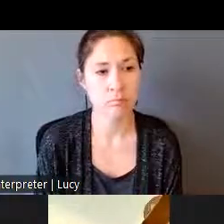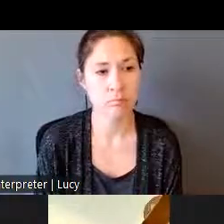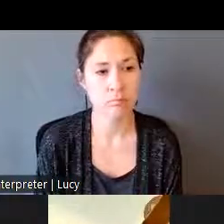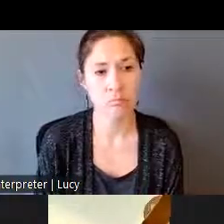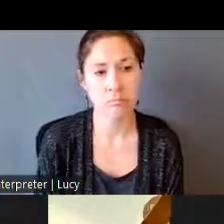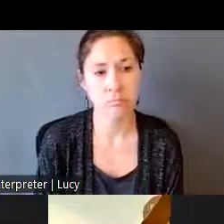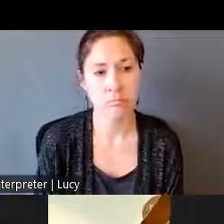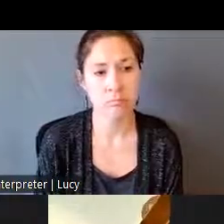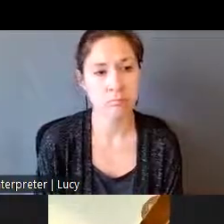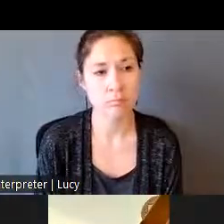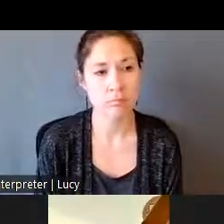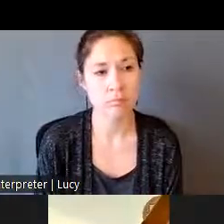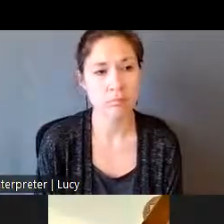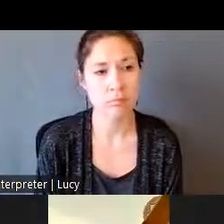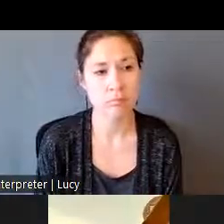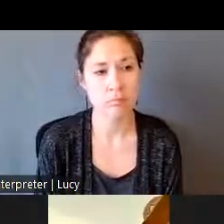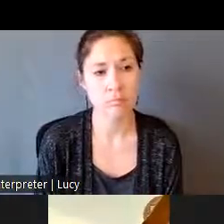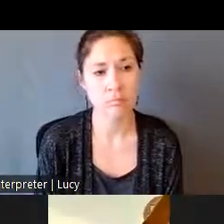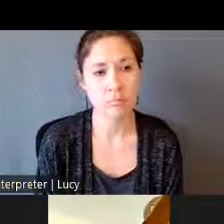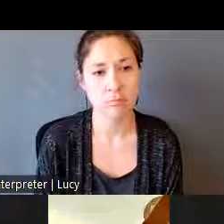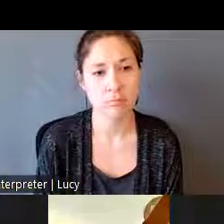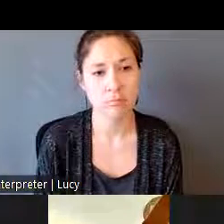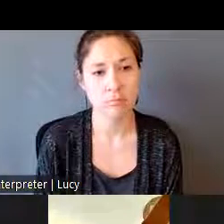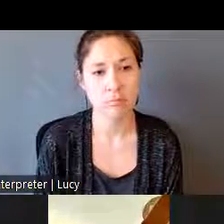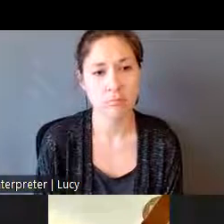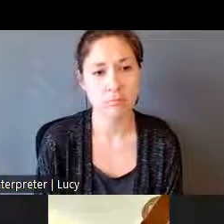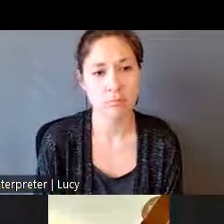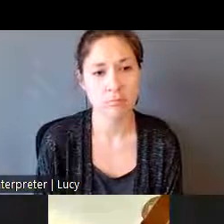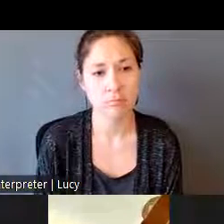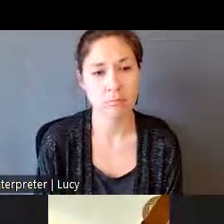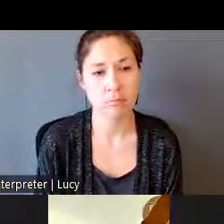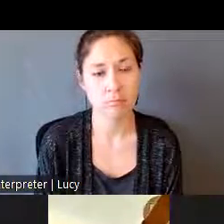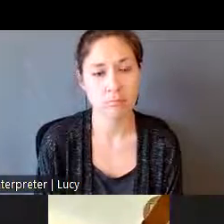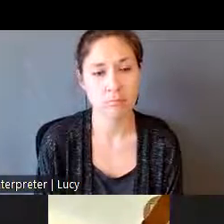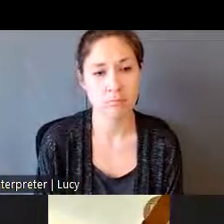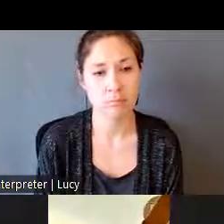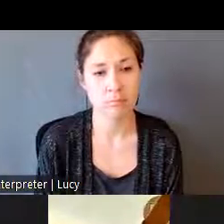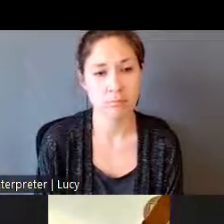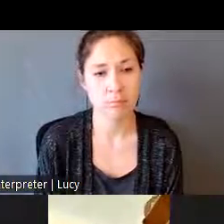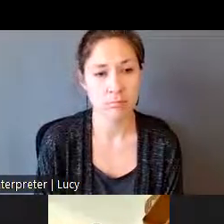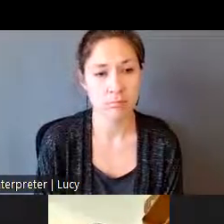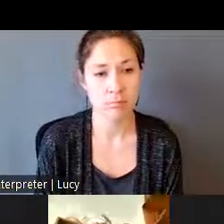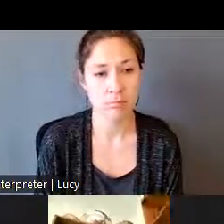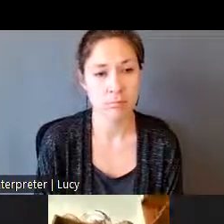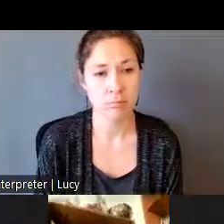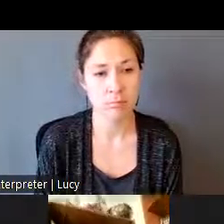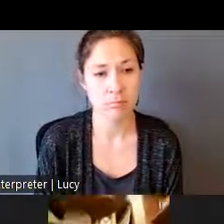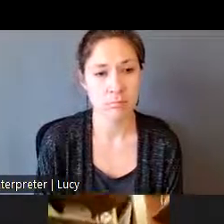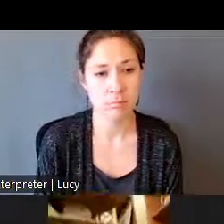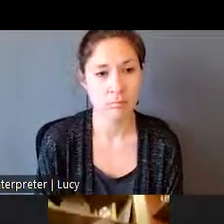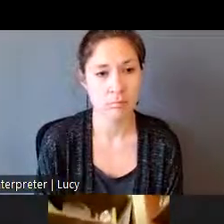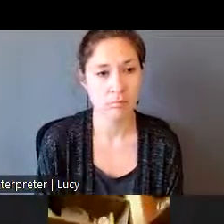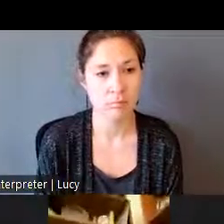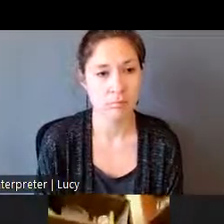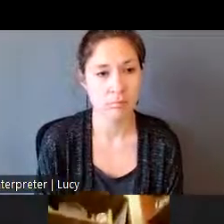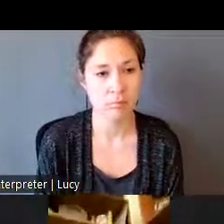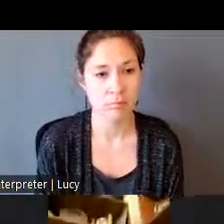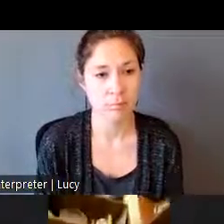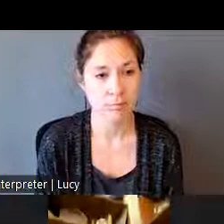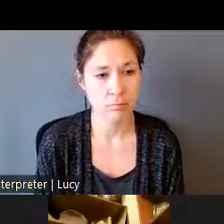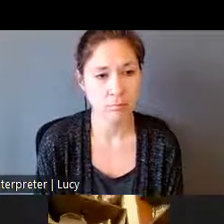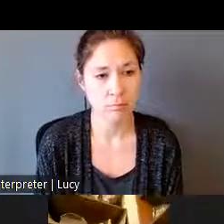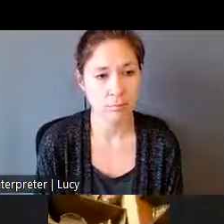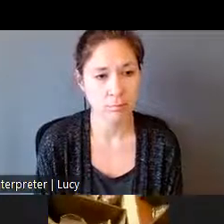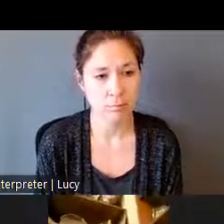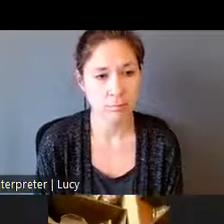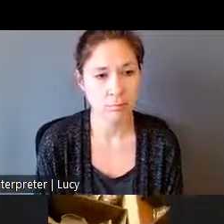这个翻译功能之后，您选择地球仪上的普通话的这个频道，然后进入到我们的这个频道